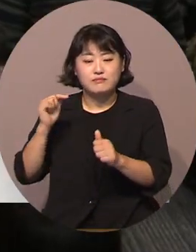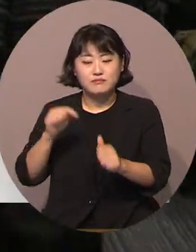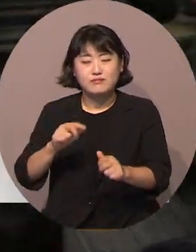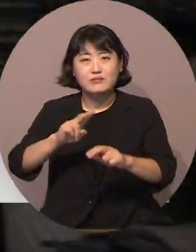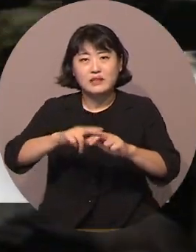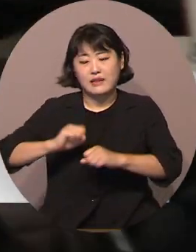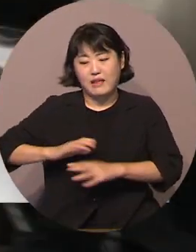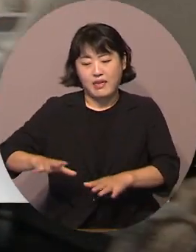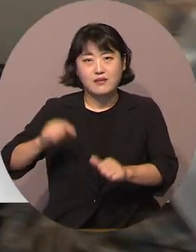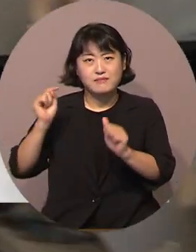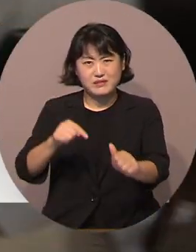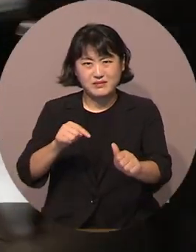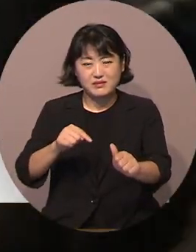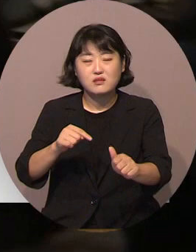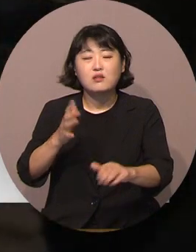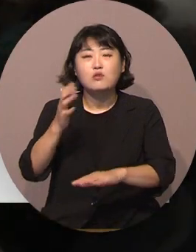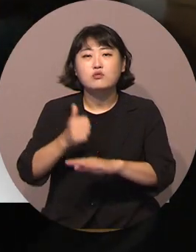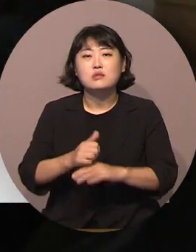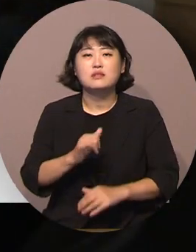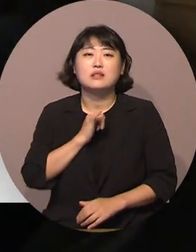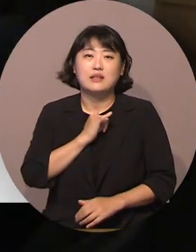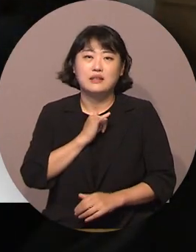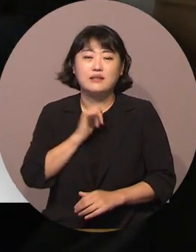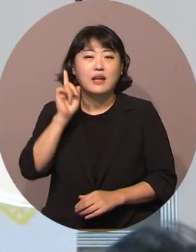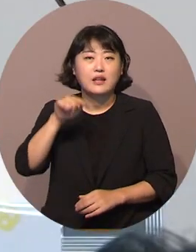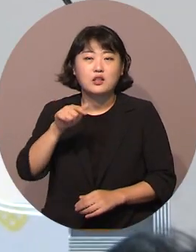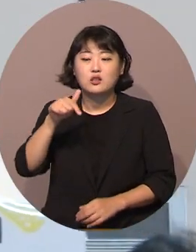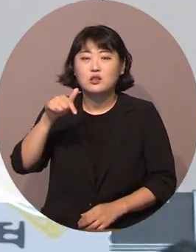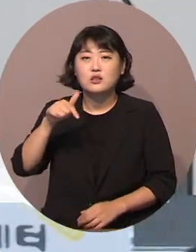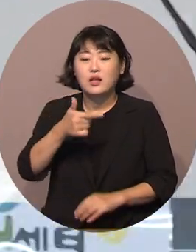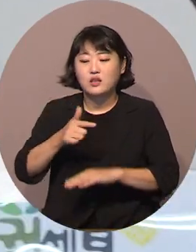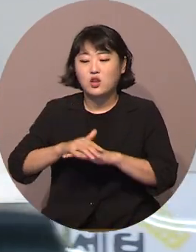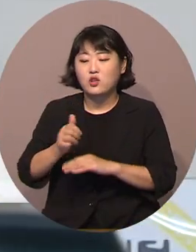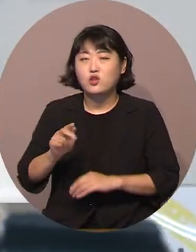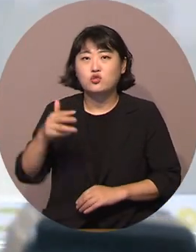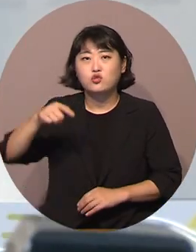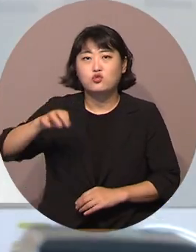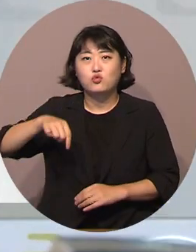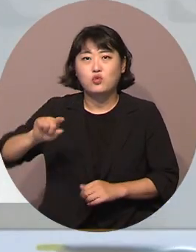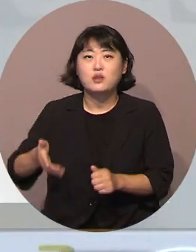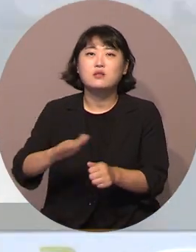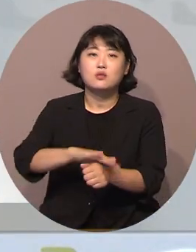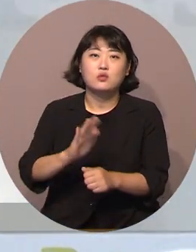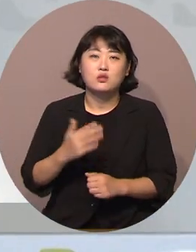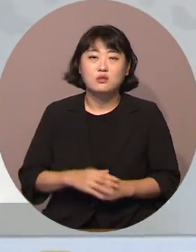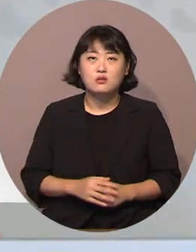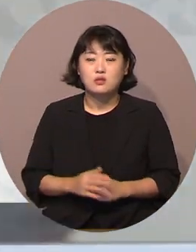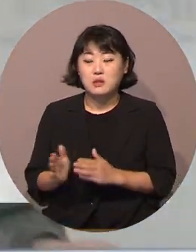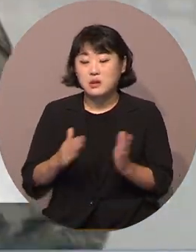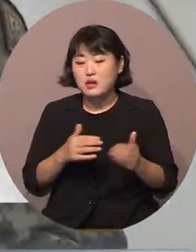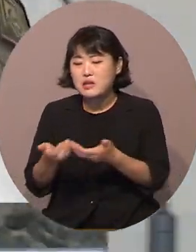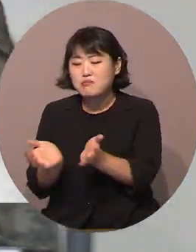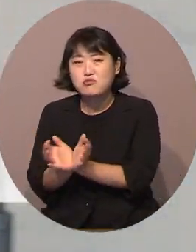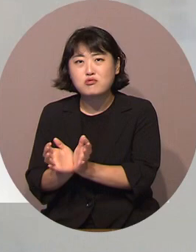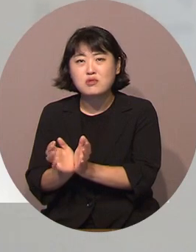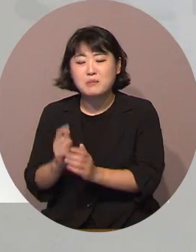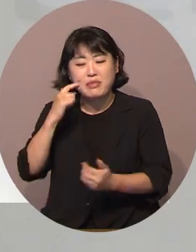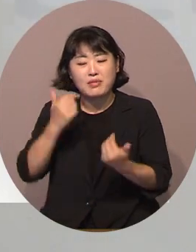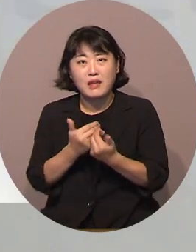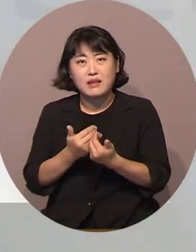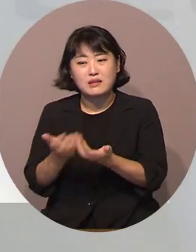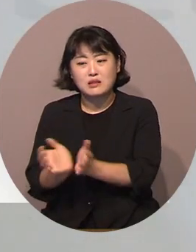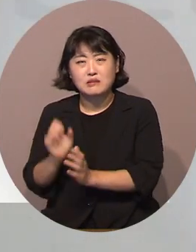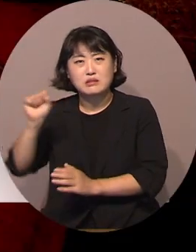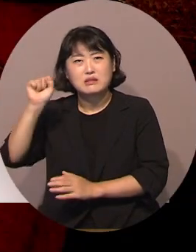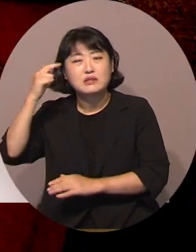내일 국대전 현충원에 안됩니다 하지만 변의수 화사의 현충원 안장을 반대하는 일부 단체들이 대규모